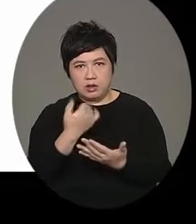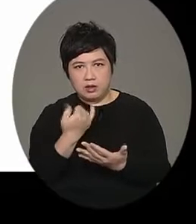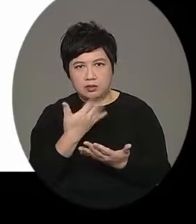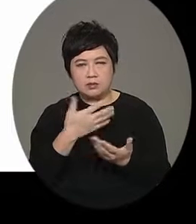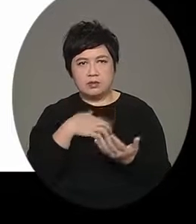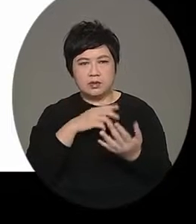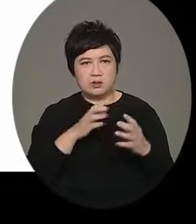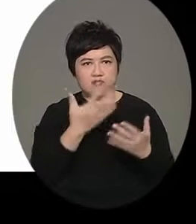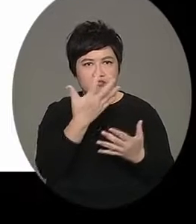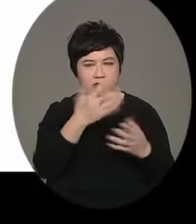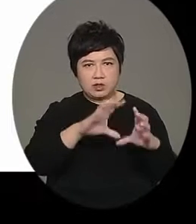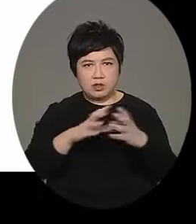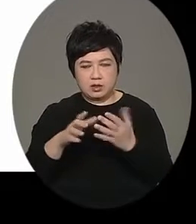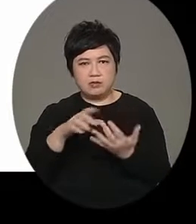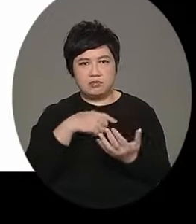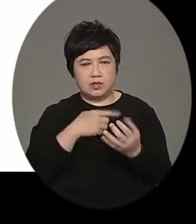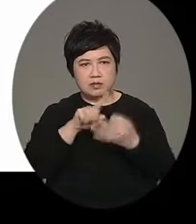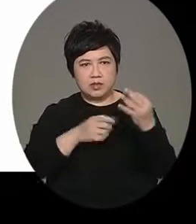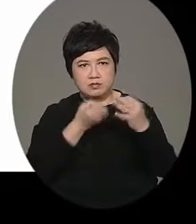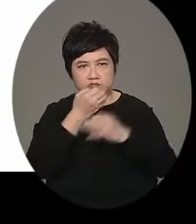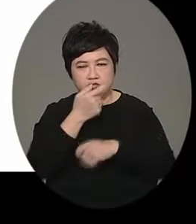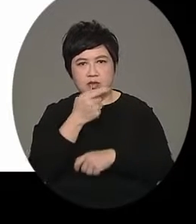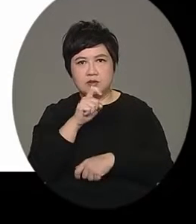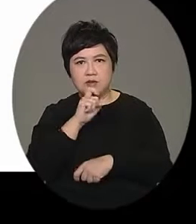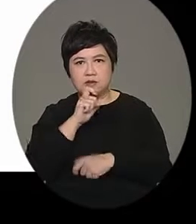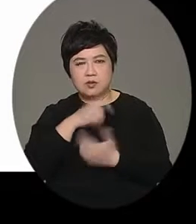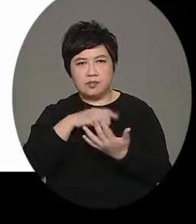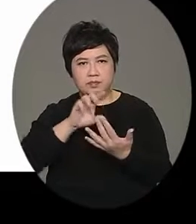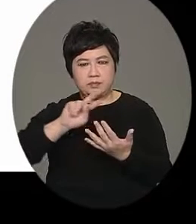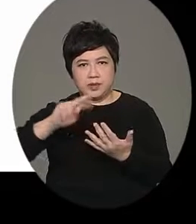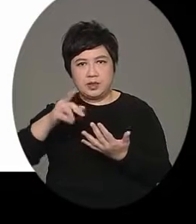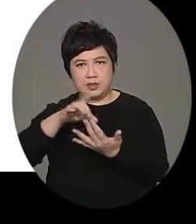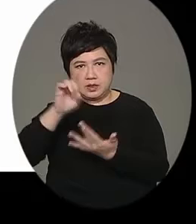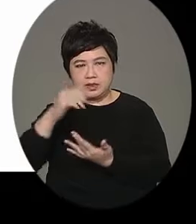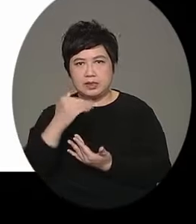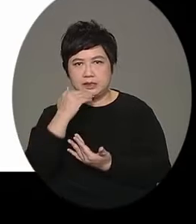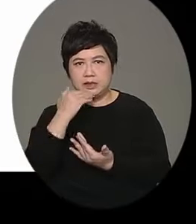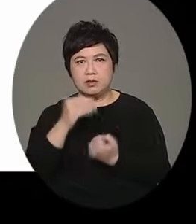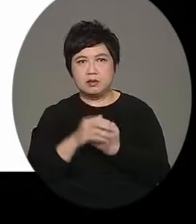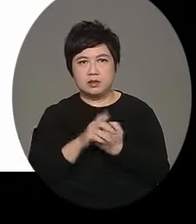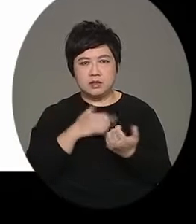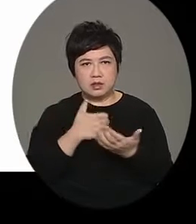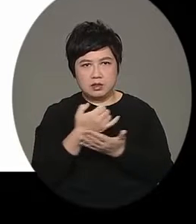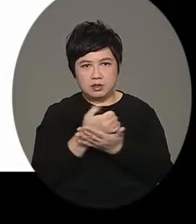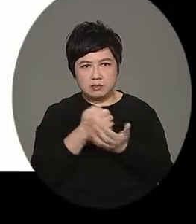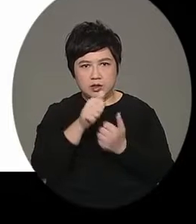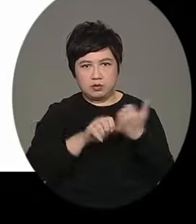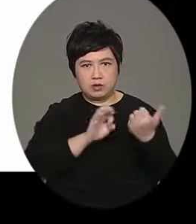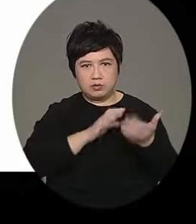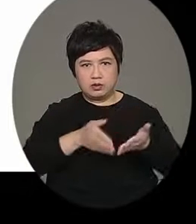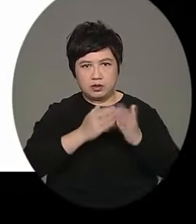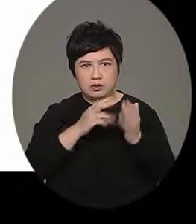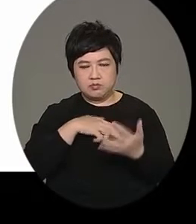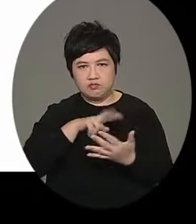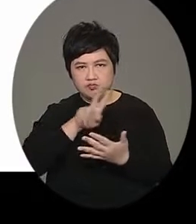數量的提名才能夠成為候選人。另外亦都會設立審查委員會，審核參選人是否符合愛